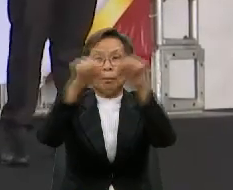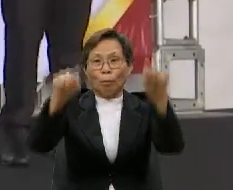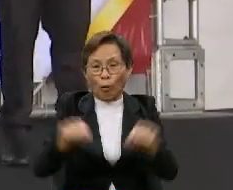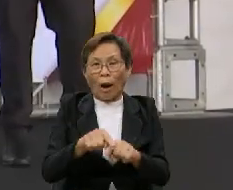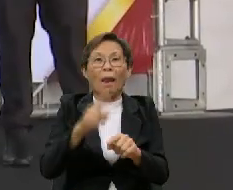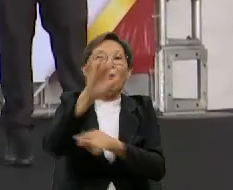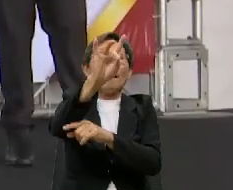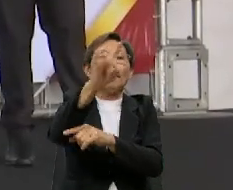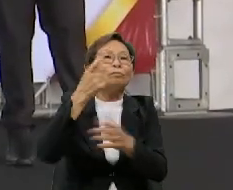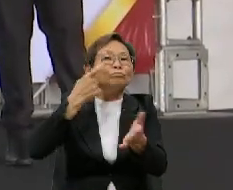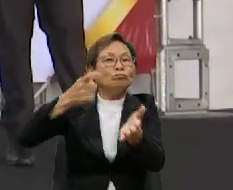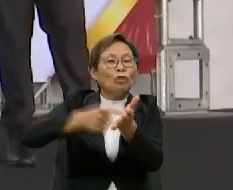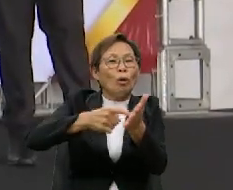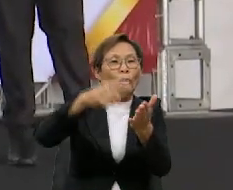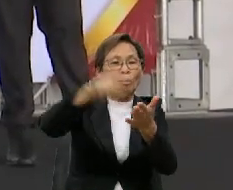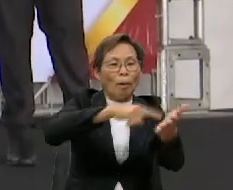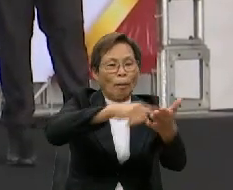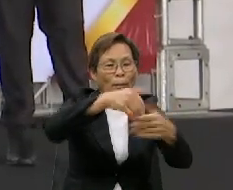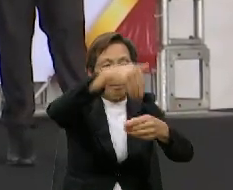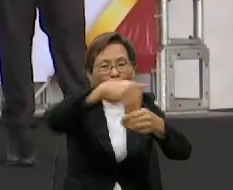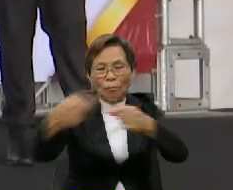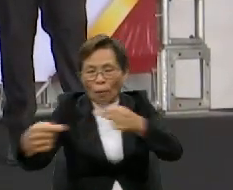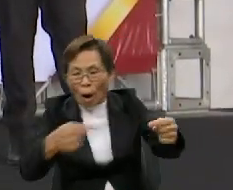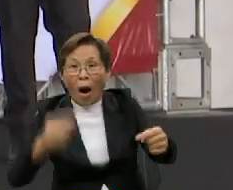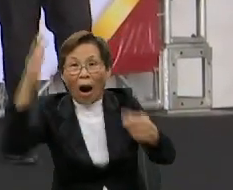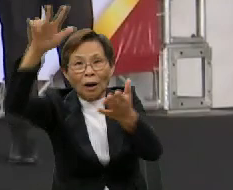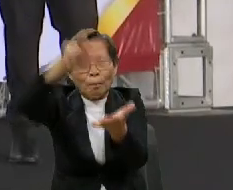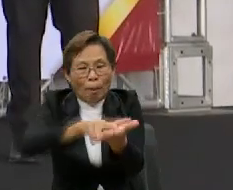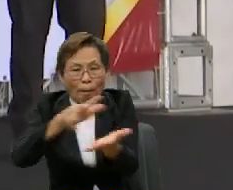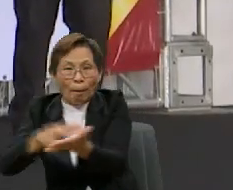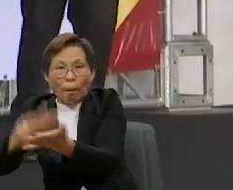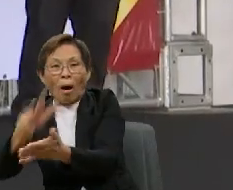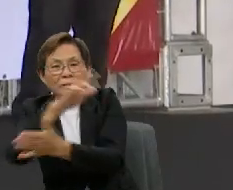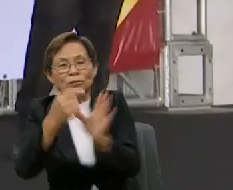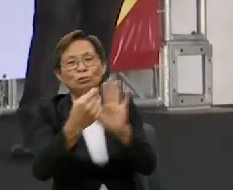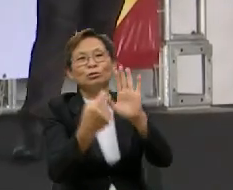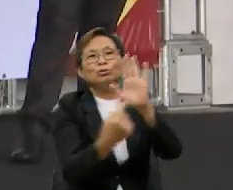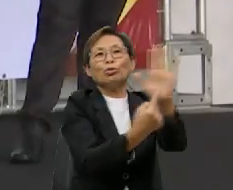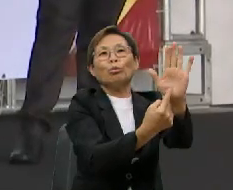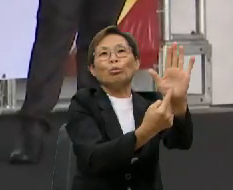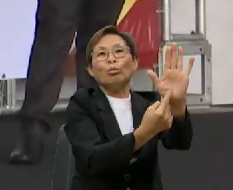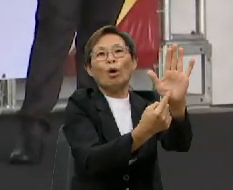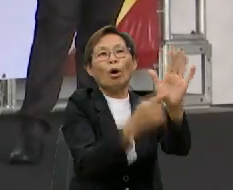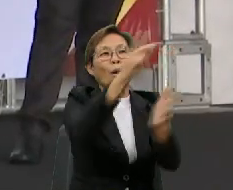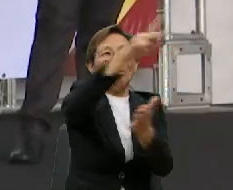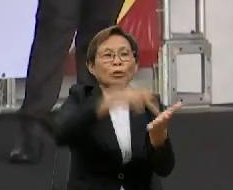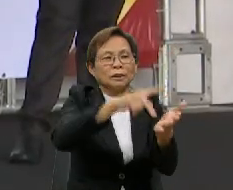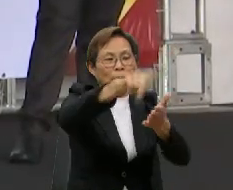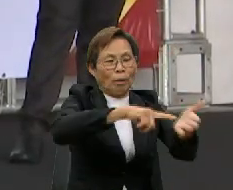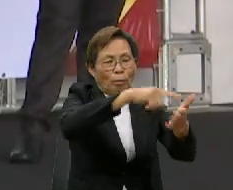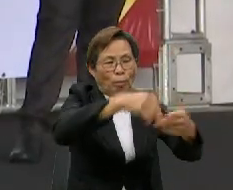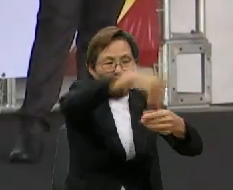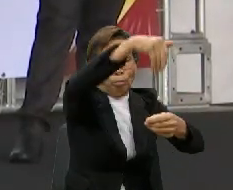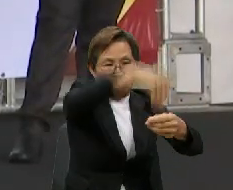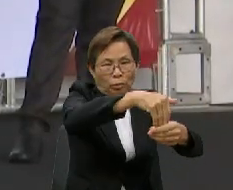notis pilihan raya yang dipertandingkan yang akan diwartakan dan dipamerkan di pusat mengundi